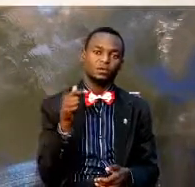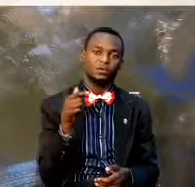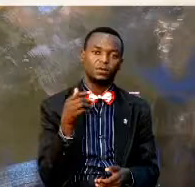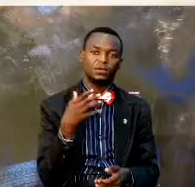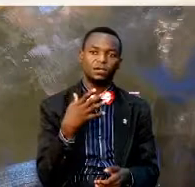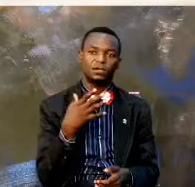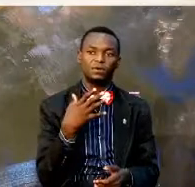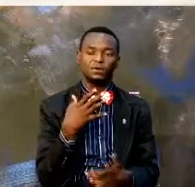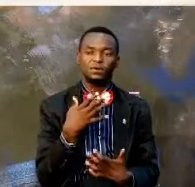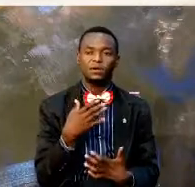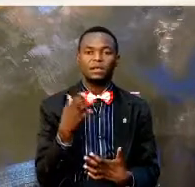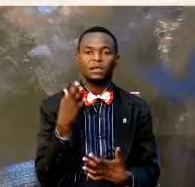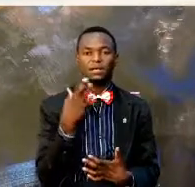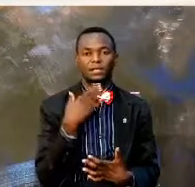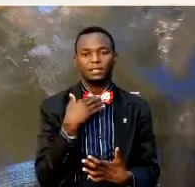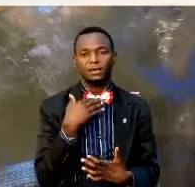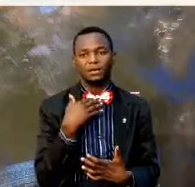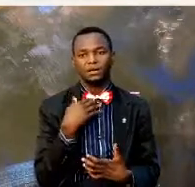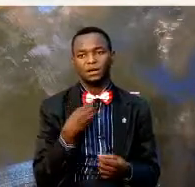unatanga natanga upeo,